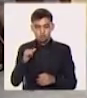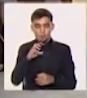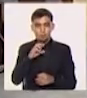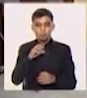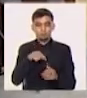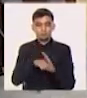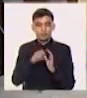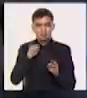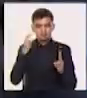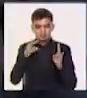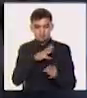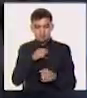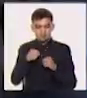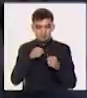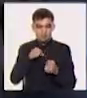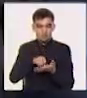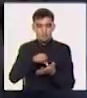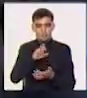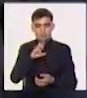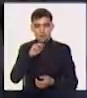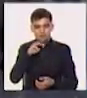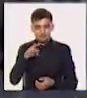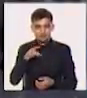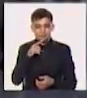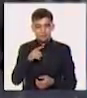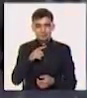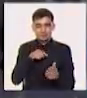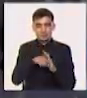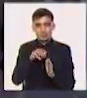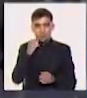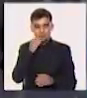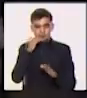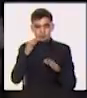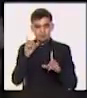атанған кәсіпқой боксшы Батыр Жүкембаев тамыз айында Мәскеу қаласына